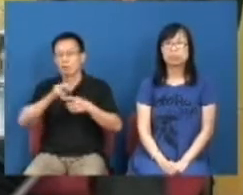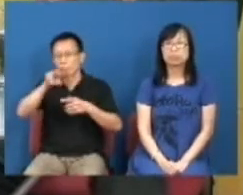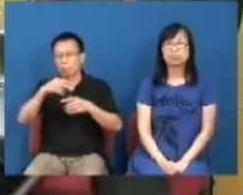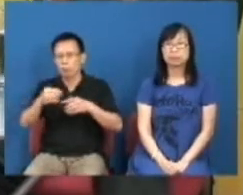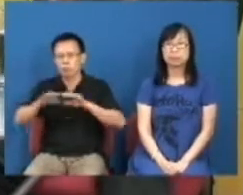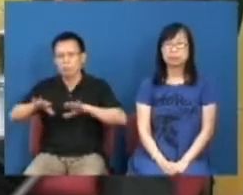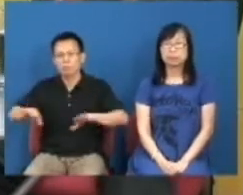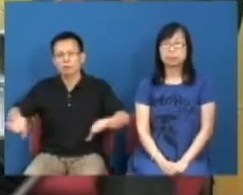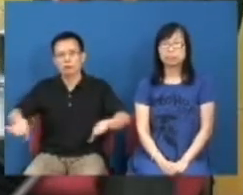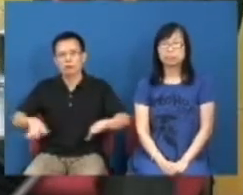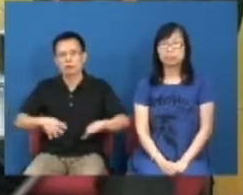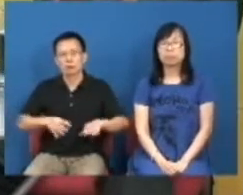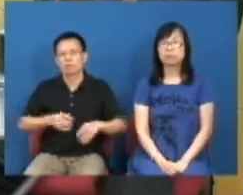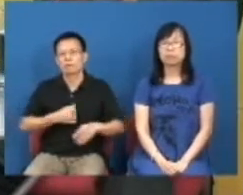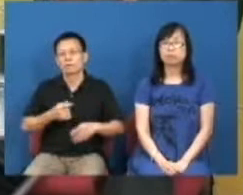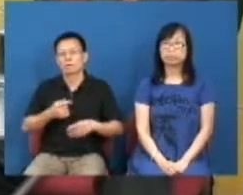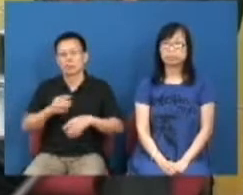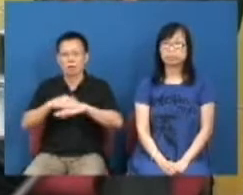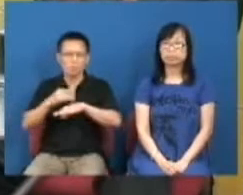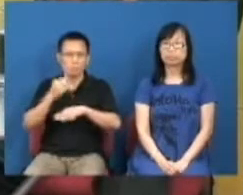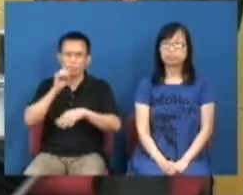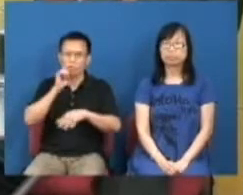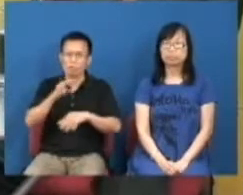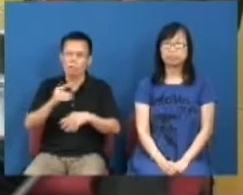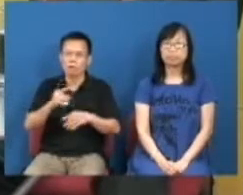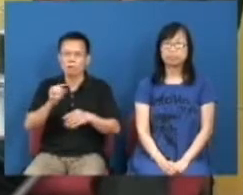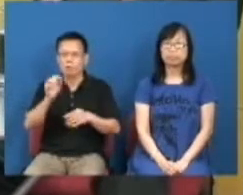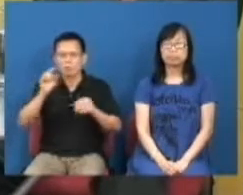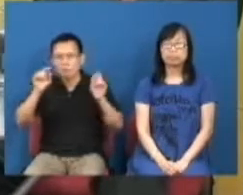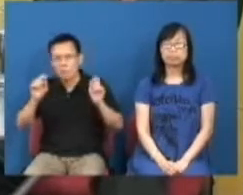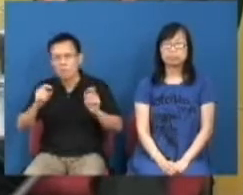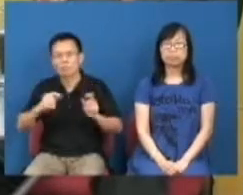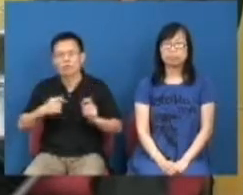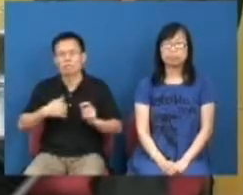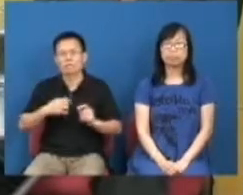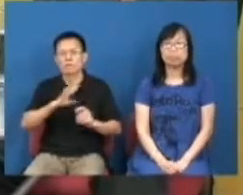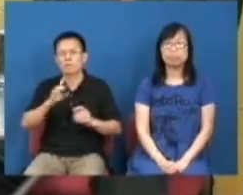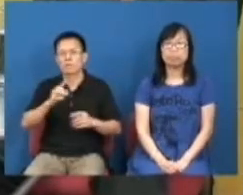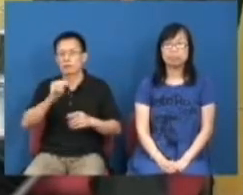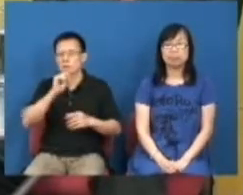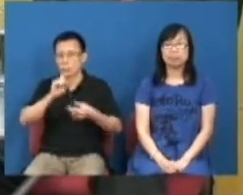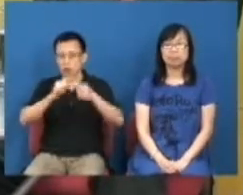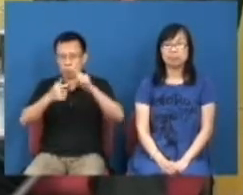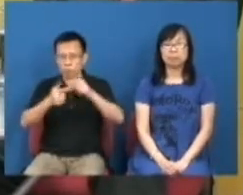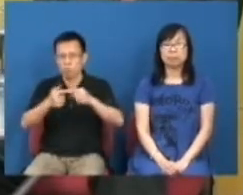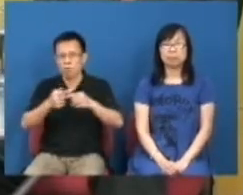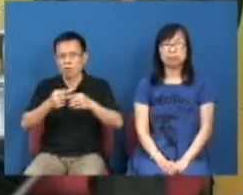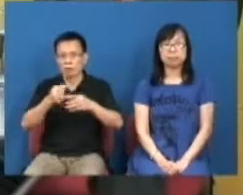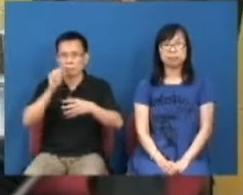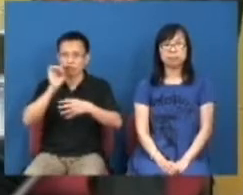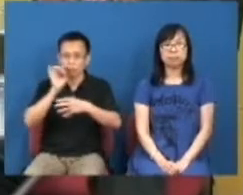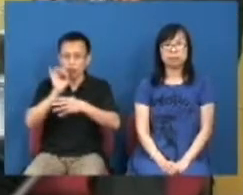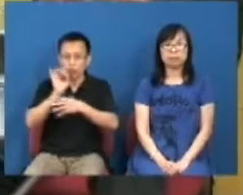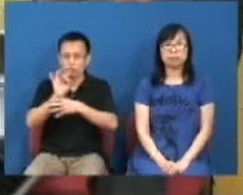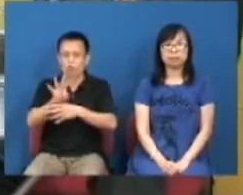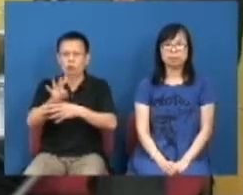我先話。啱啱先所講嘅就係話點解我哋唔係有一啲嘅方法係早啲就俾佢哋可